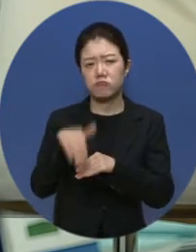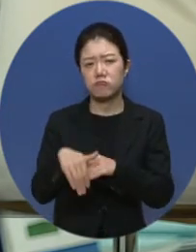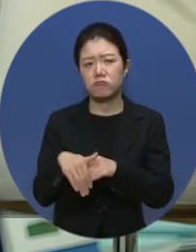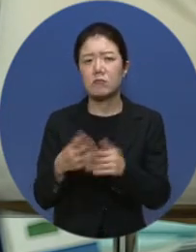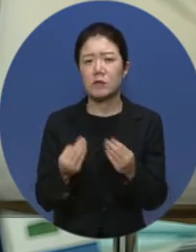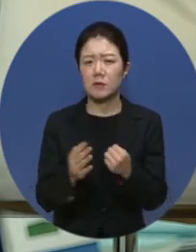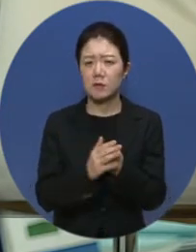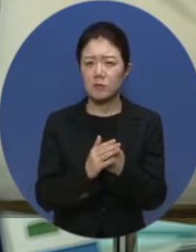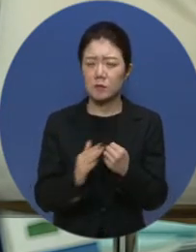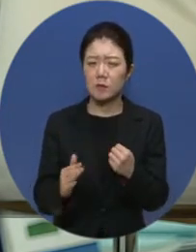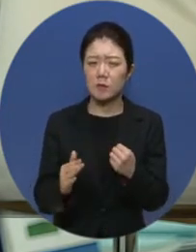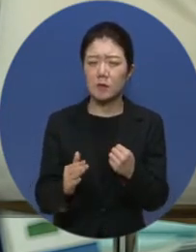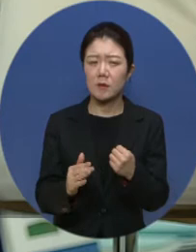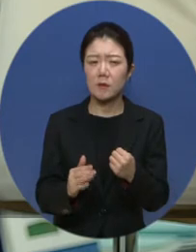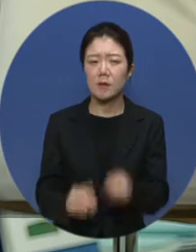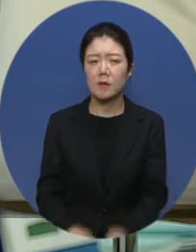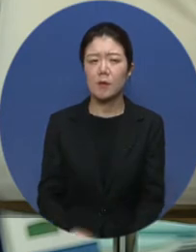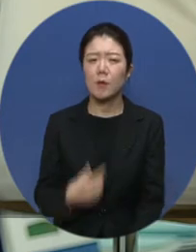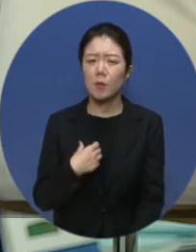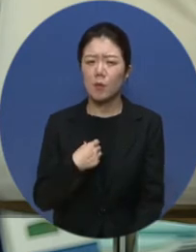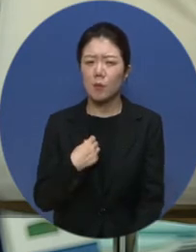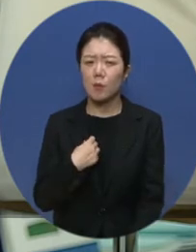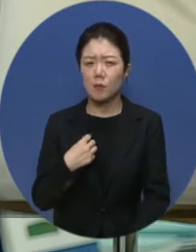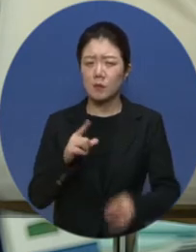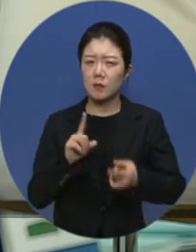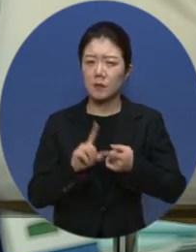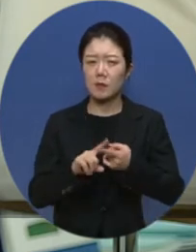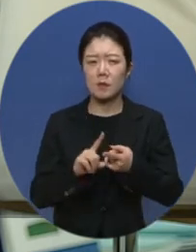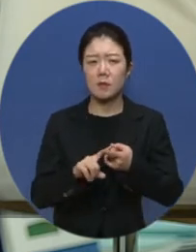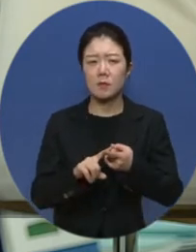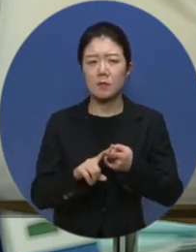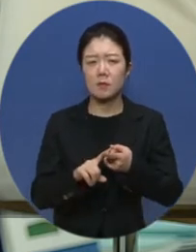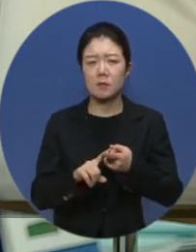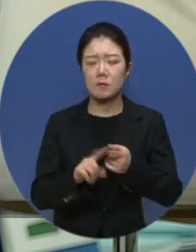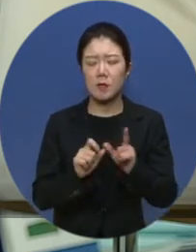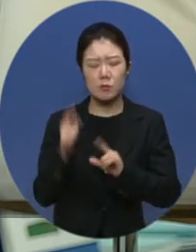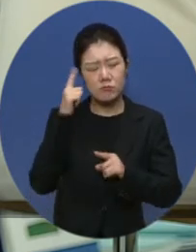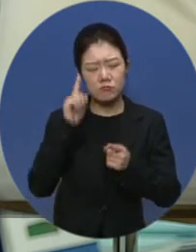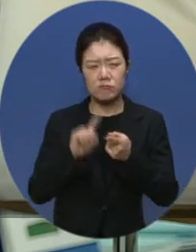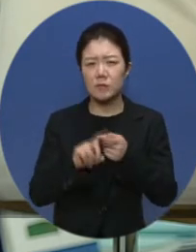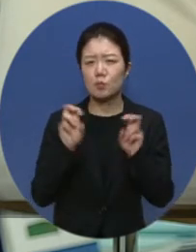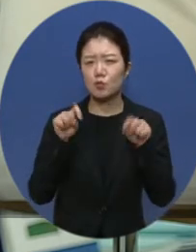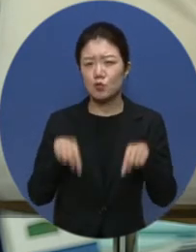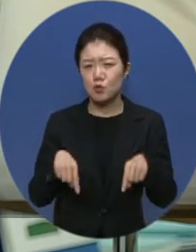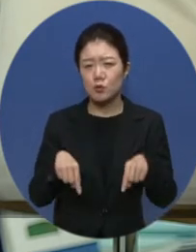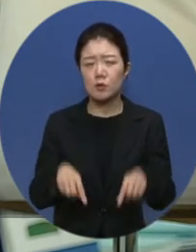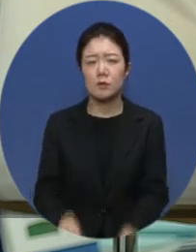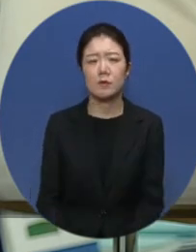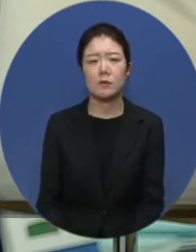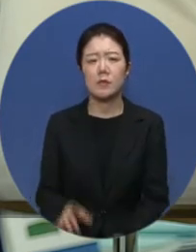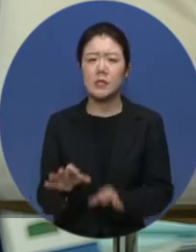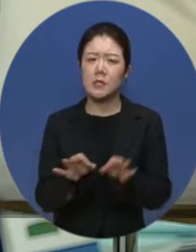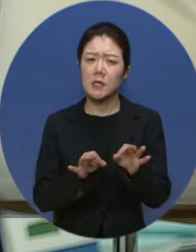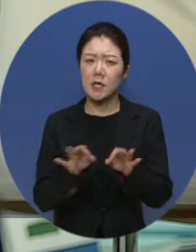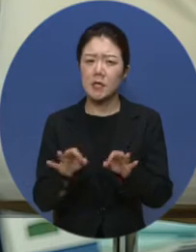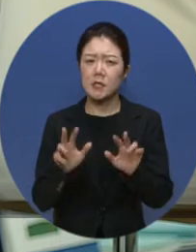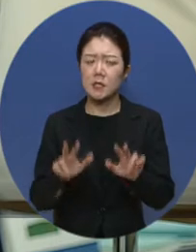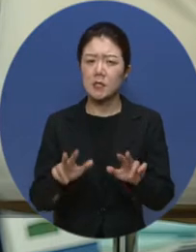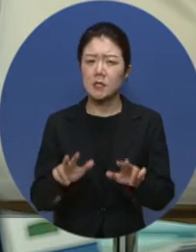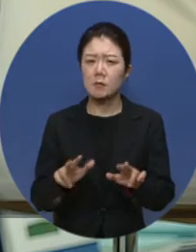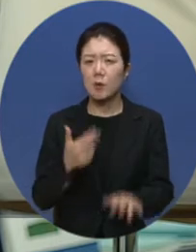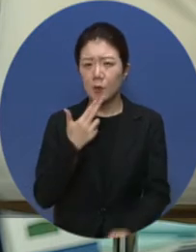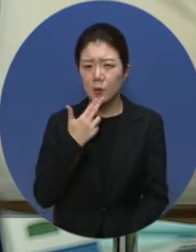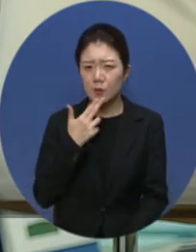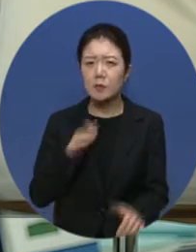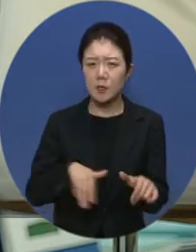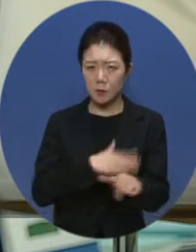많아서 네, 의류에 대해서는 거의 관심이 없었고요. 거기에 대한 시장이라는 거는 거의 지금 있지